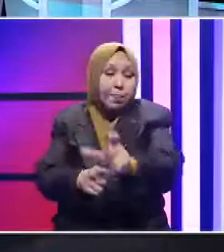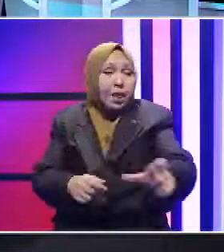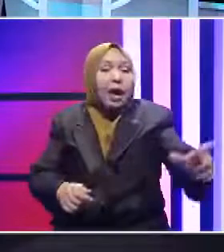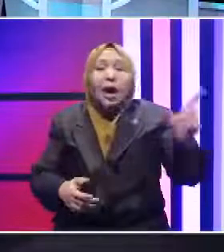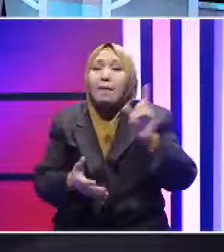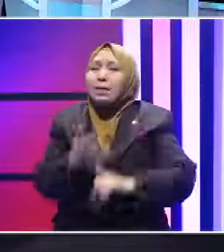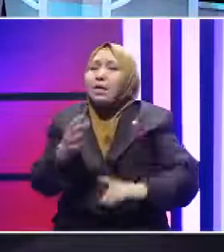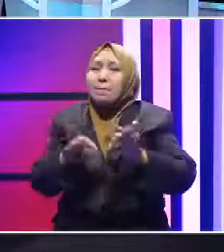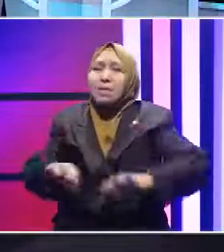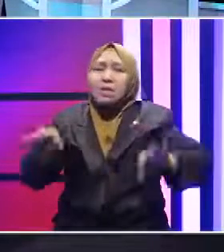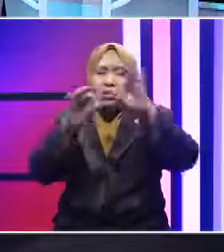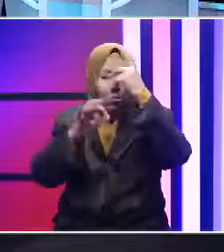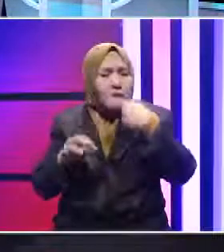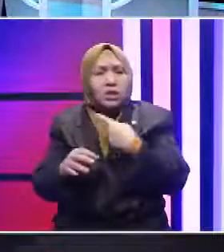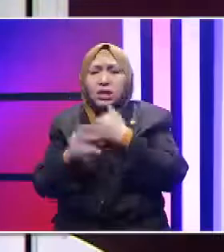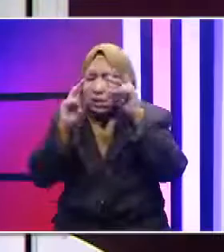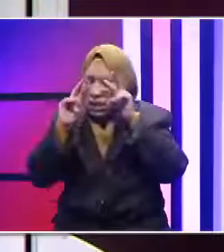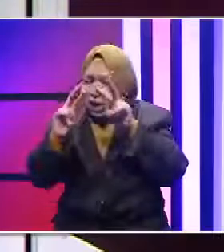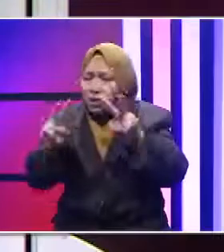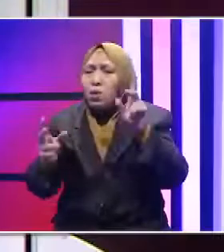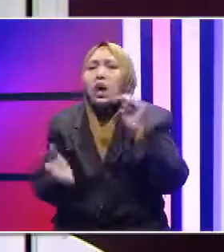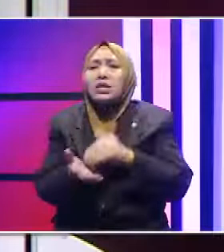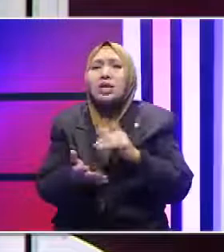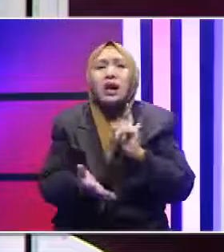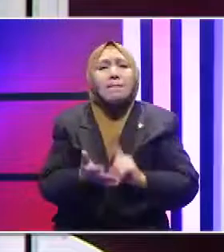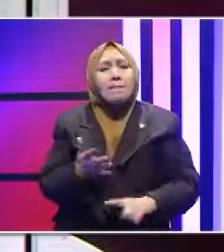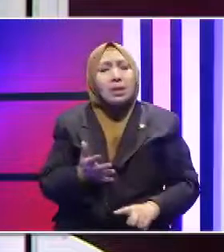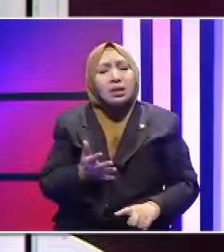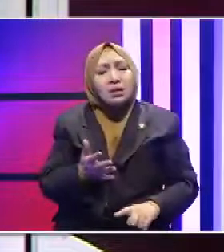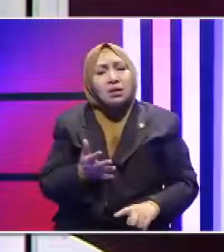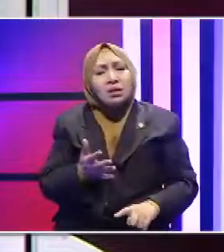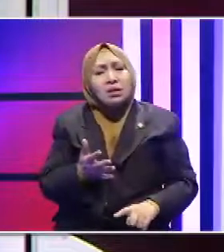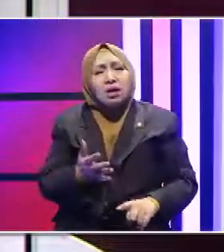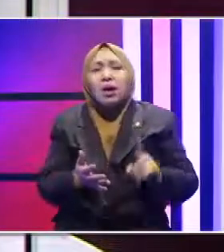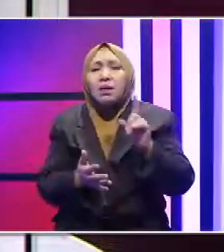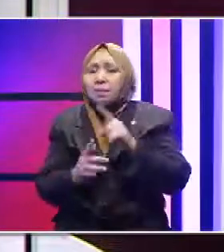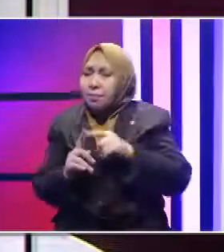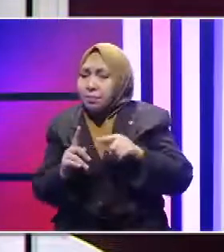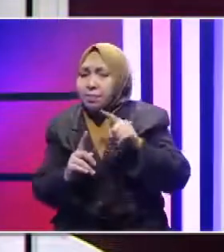yang penting kita perhatikan lagi? Wa idzal kawakibun tatharat, iaitu apabila